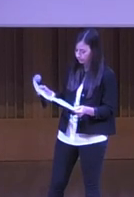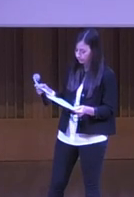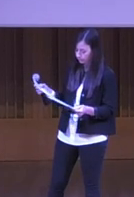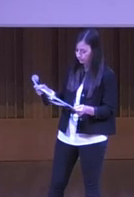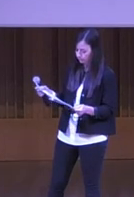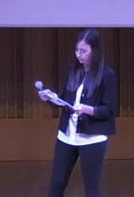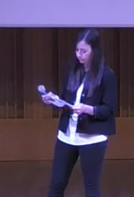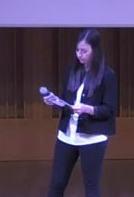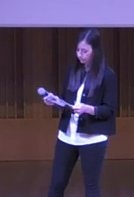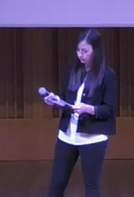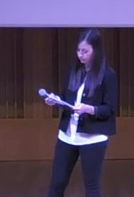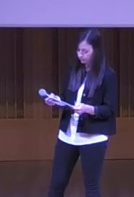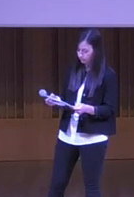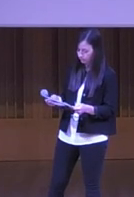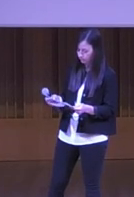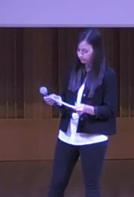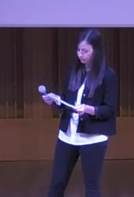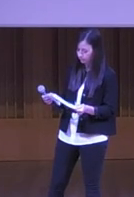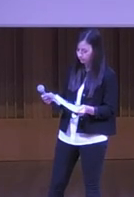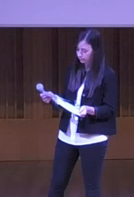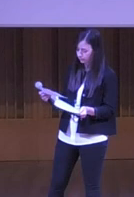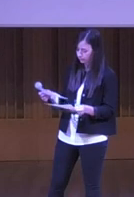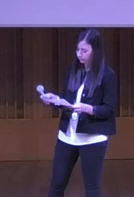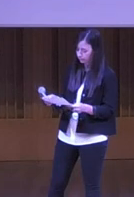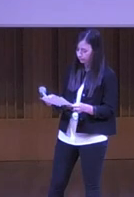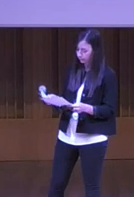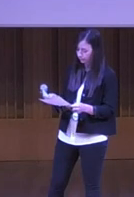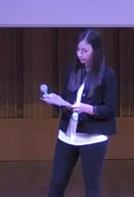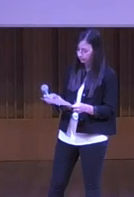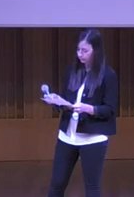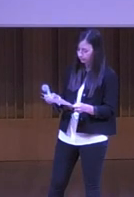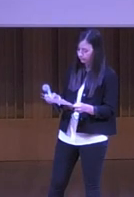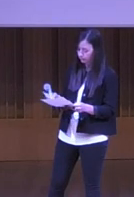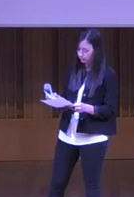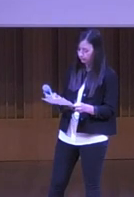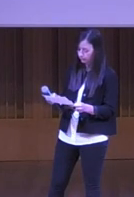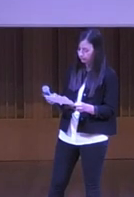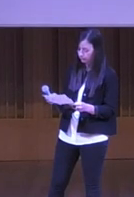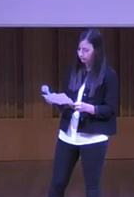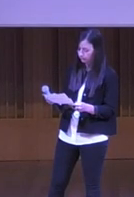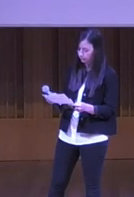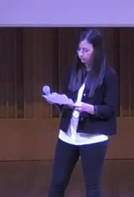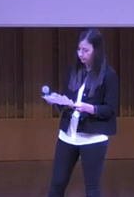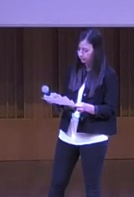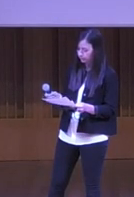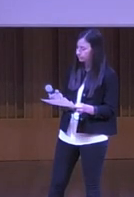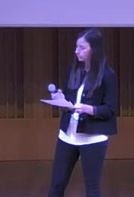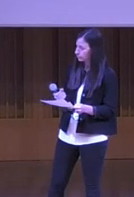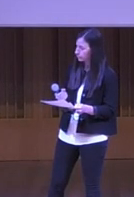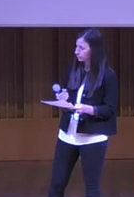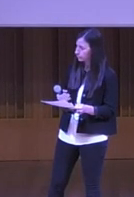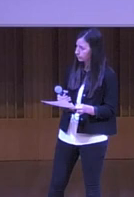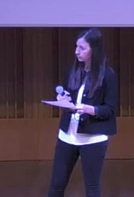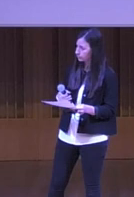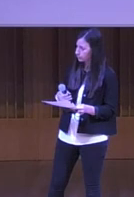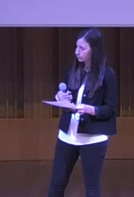que quan hi hagi qualsevol tipus d'afectació en concret i que impliqui doncs, dificultats per